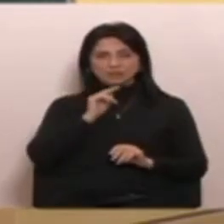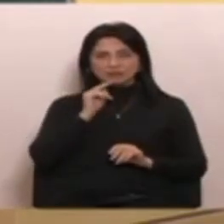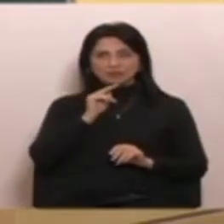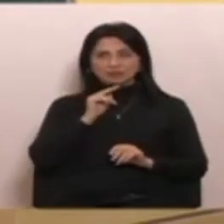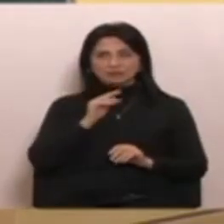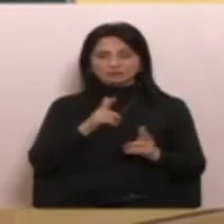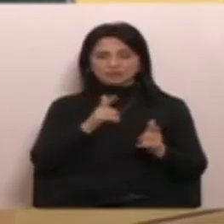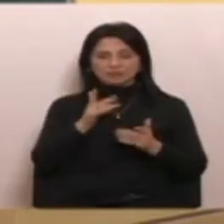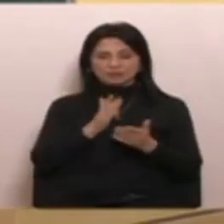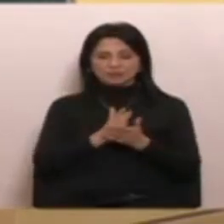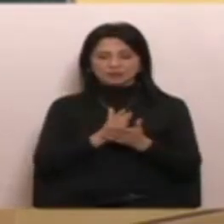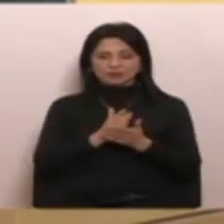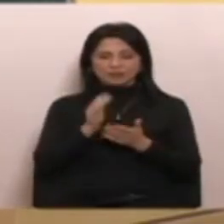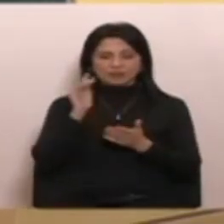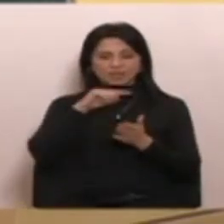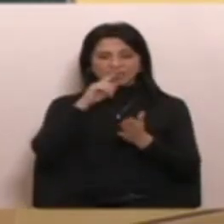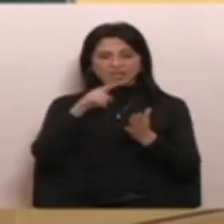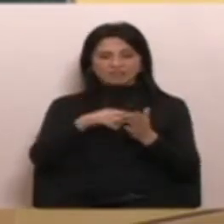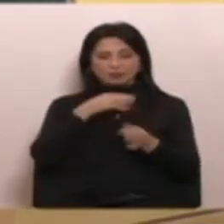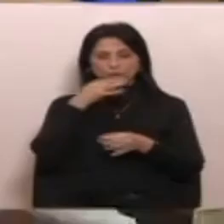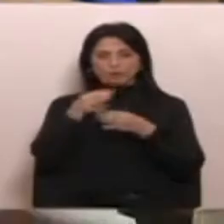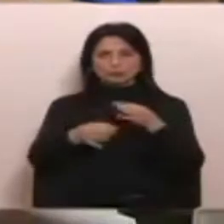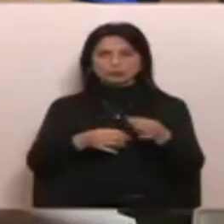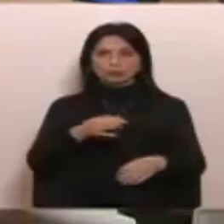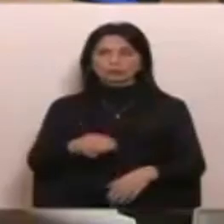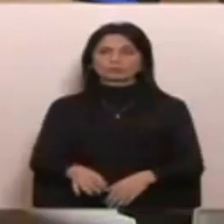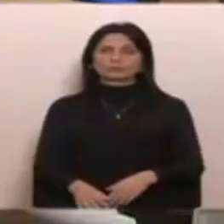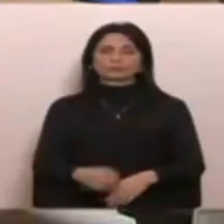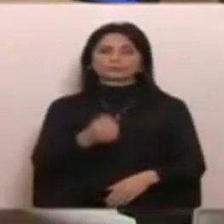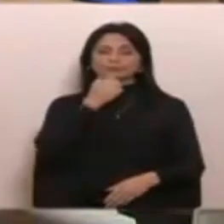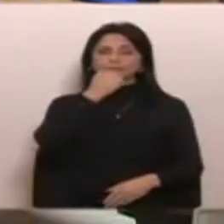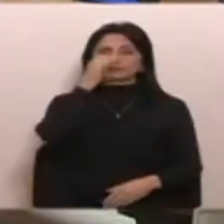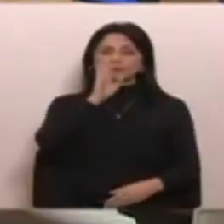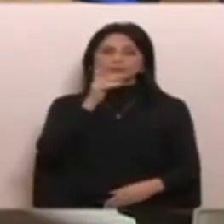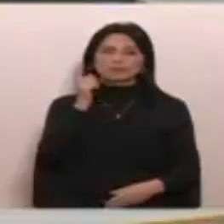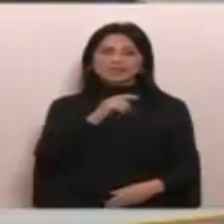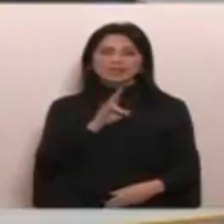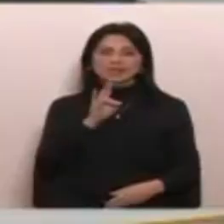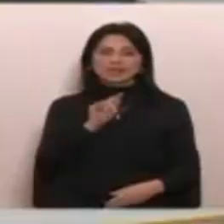და მზად ვარ, რომ თქვენ კითხვებს უპასუხო. მადლობთ, ქალბატონო ნათია.